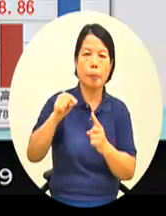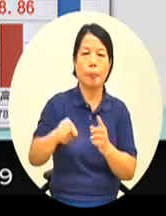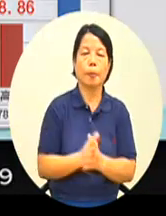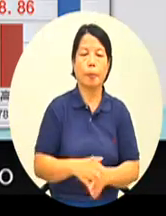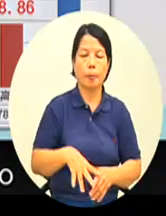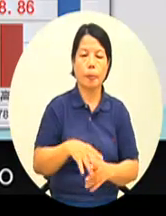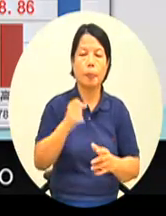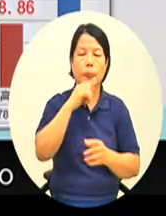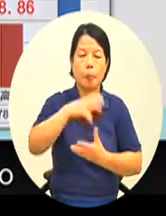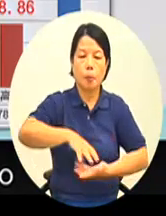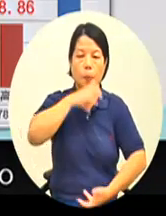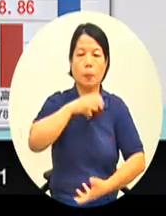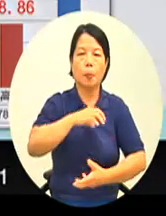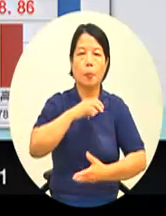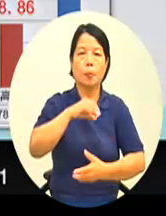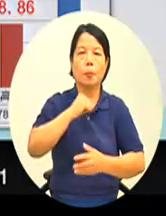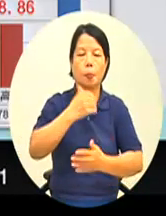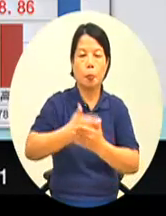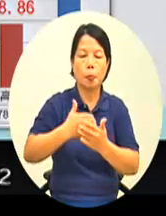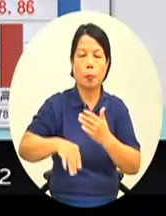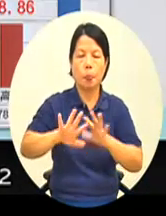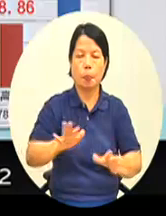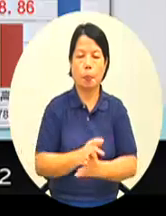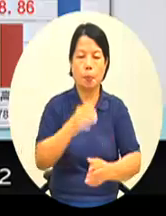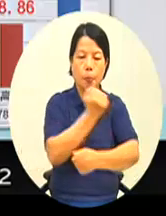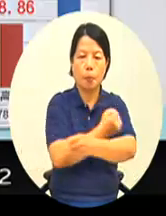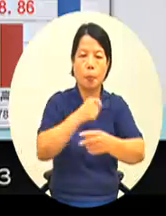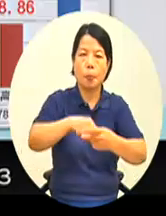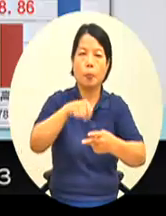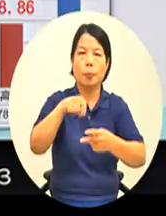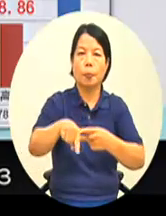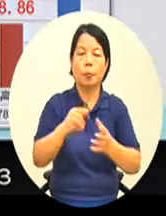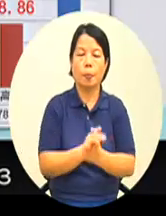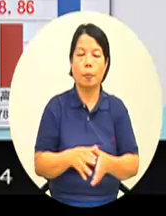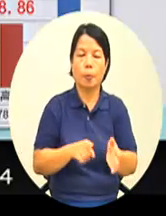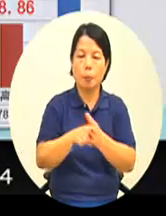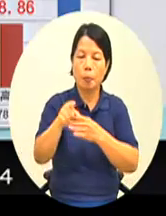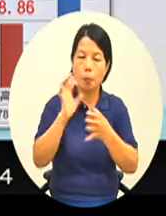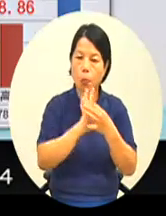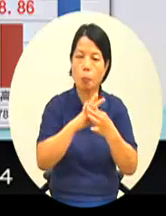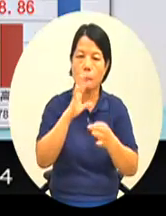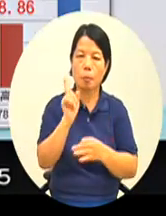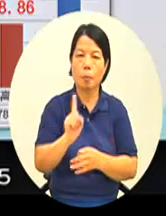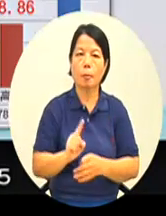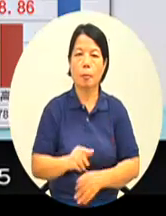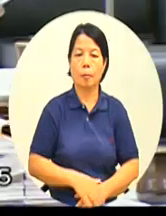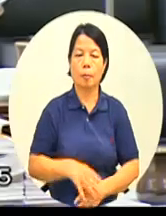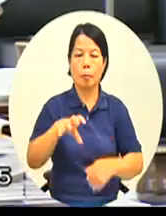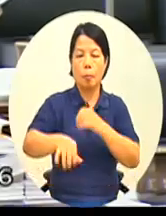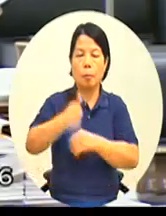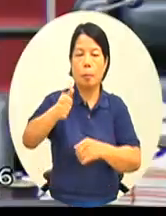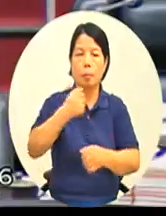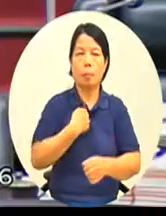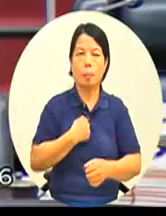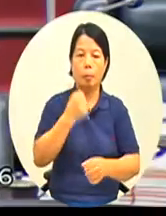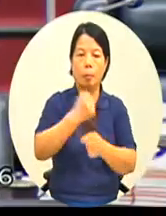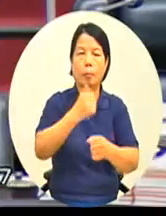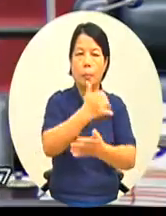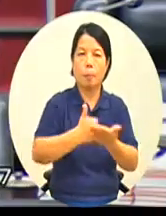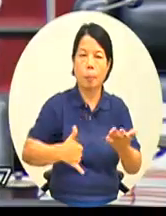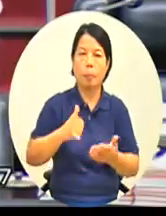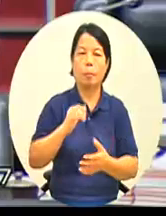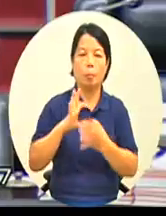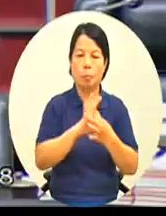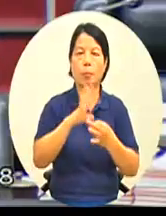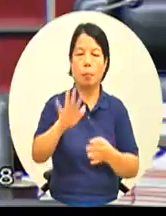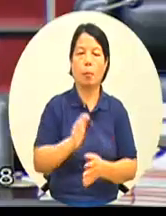寿命啊，跟我们劳工有什么样的直接关系？ 局长你应该知道，就是退休金嘛，